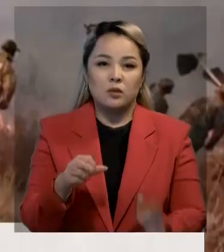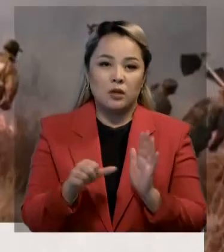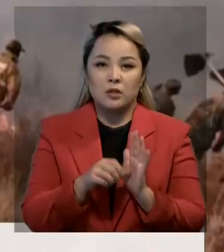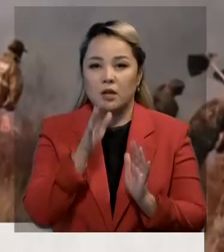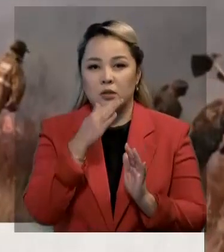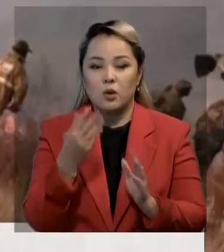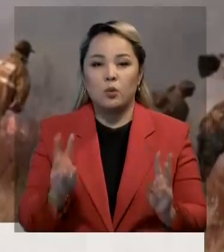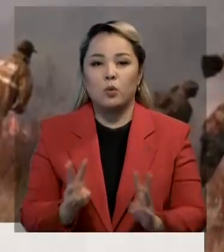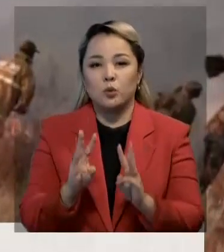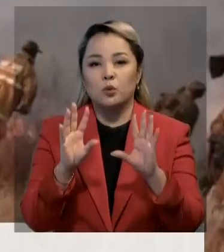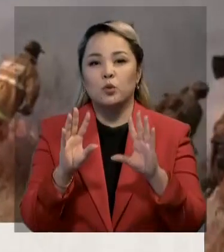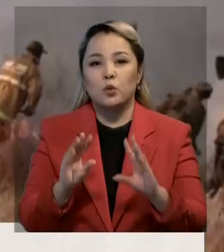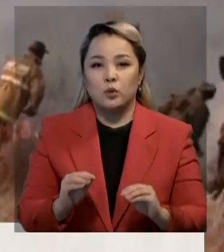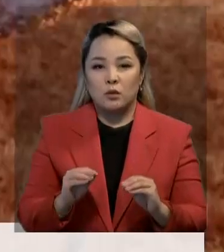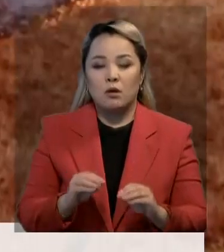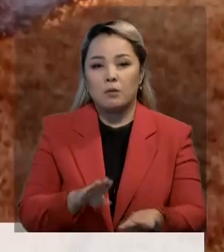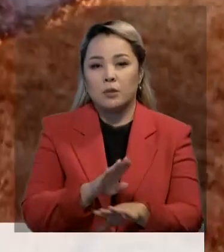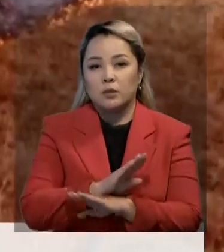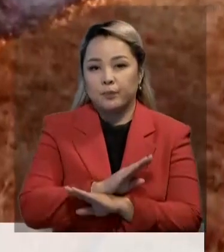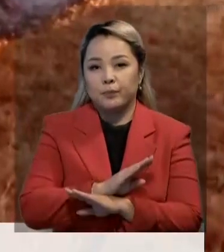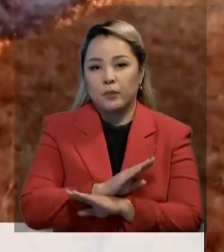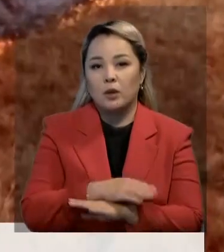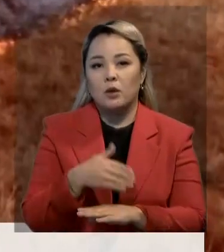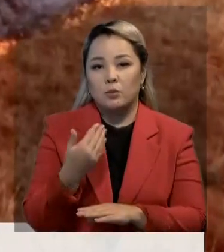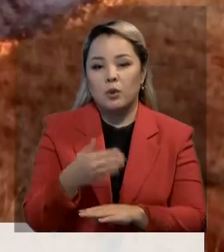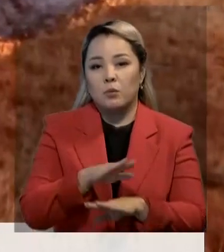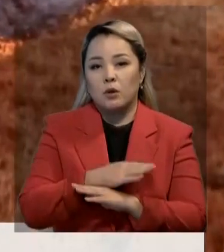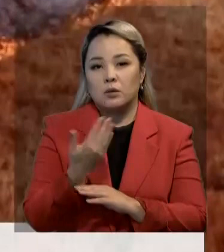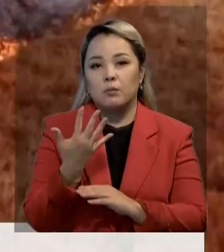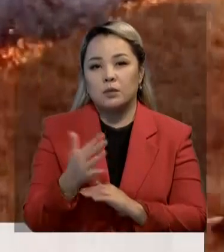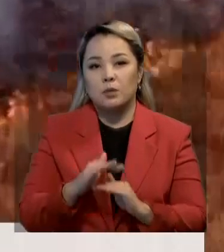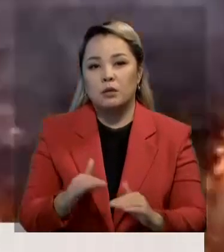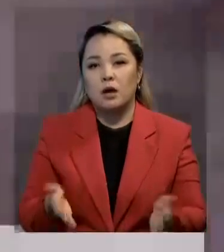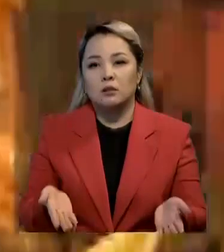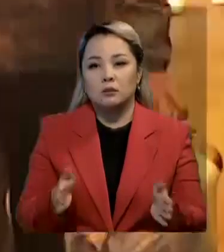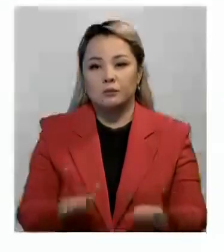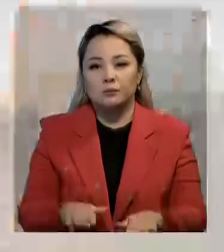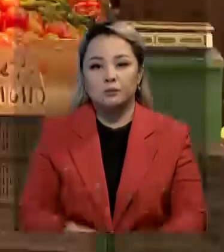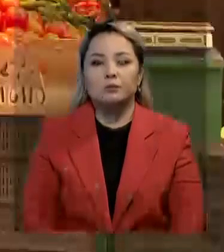Отыз алты жастағы өрт сөндіруші қаза тапты. Марқұмның соңында 5 баласы қалды.